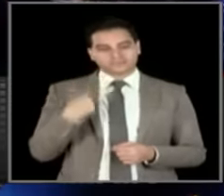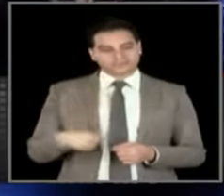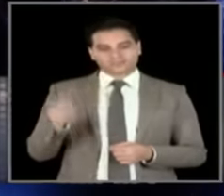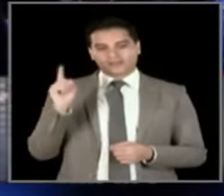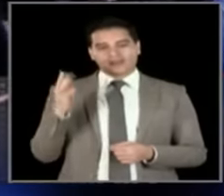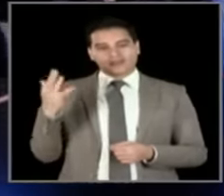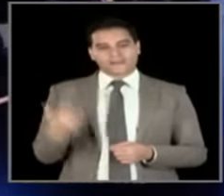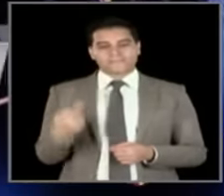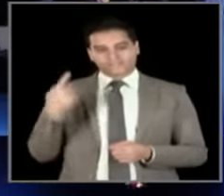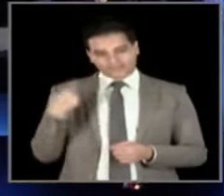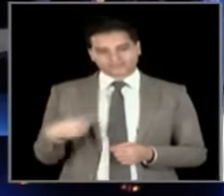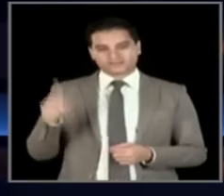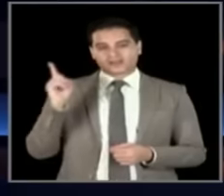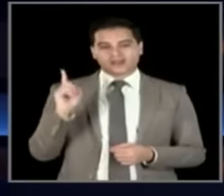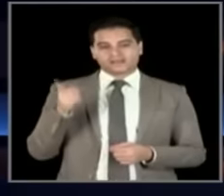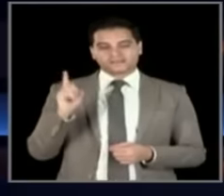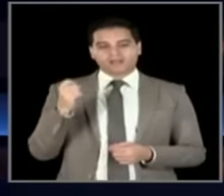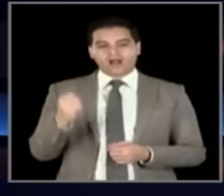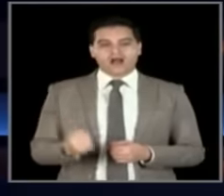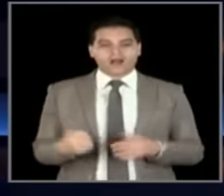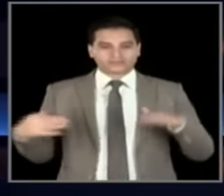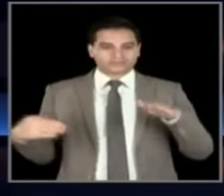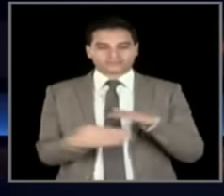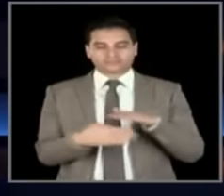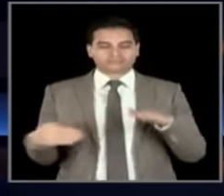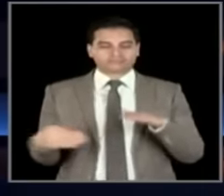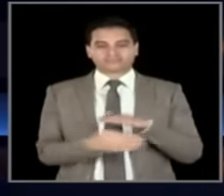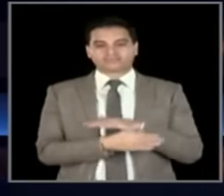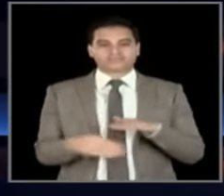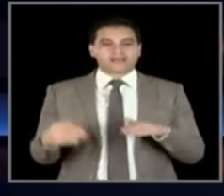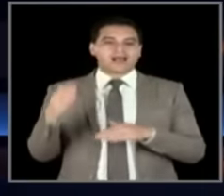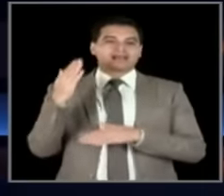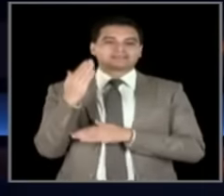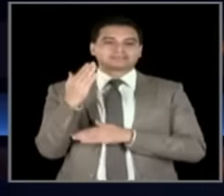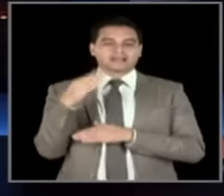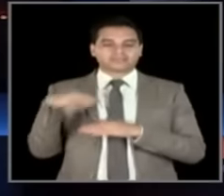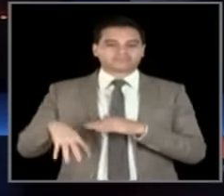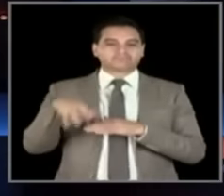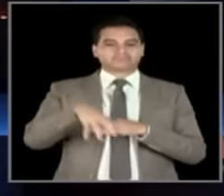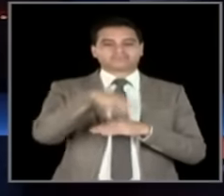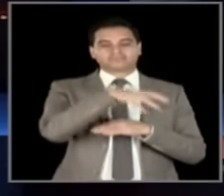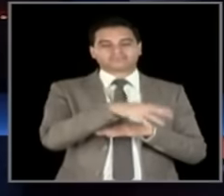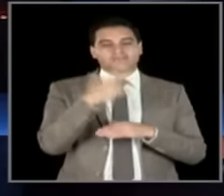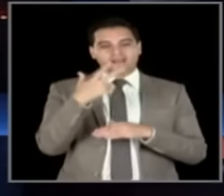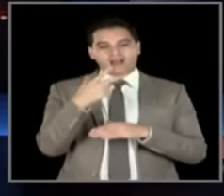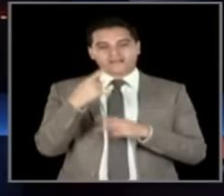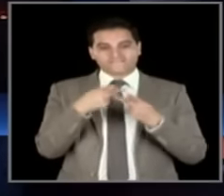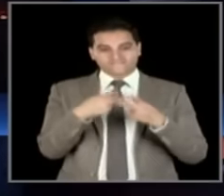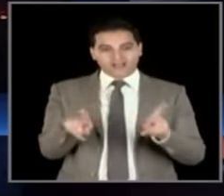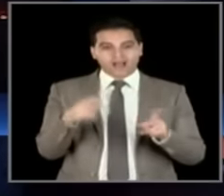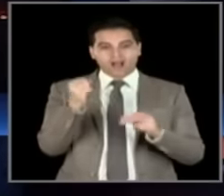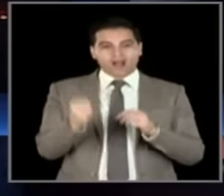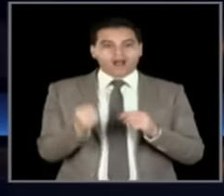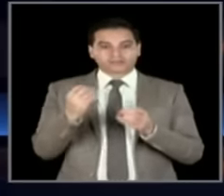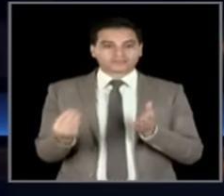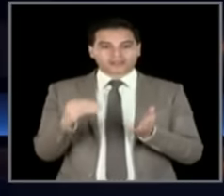شركة حديد متروبوليتن لربط ثلاث محطات رئيسية في لندن يوم الافتتاح ركب